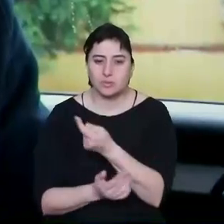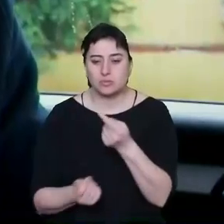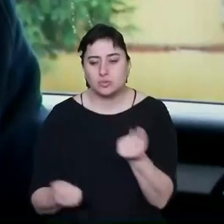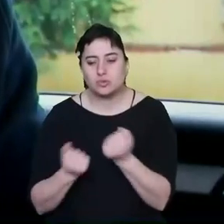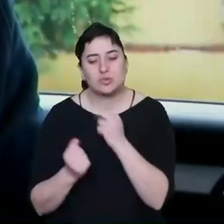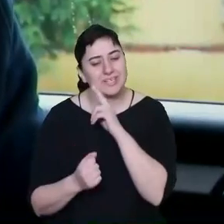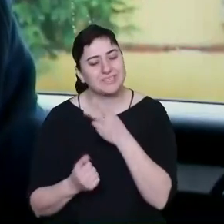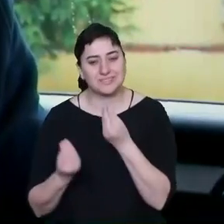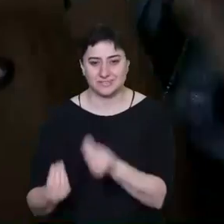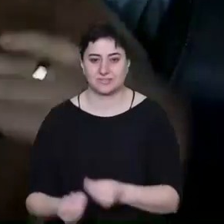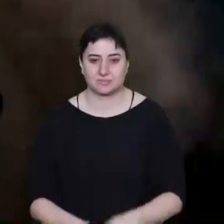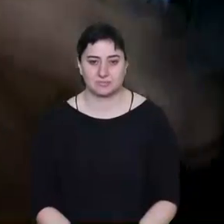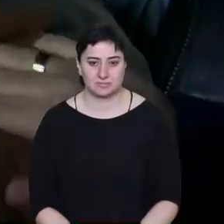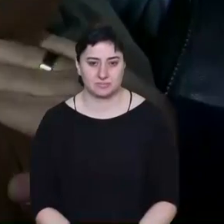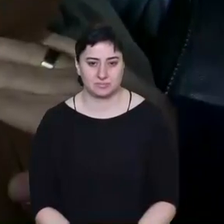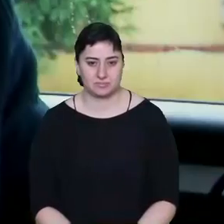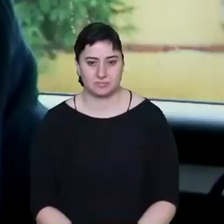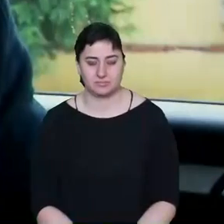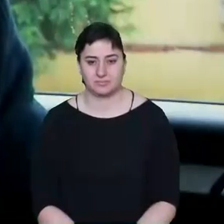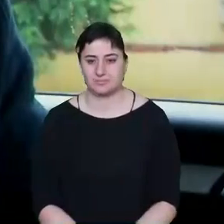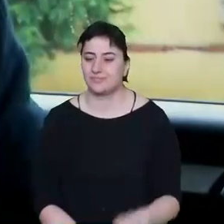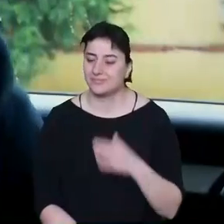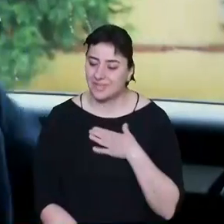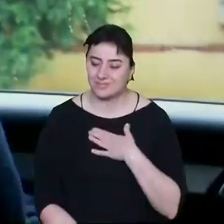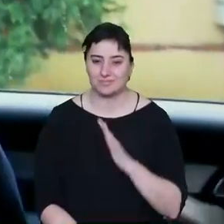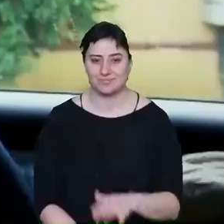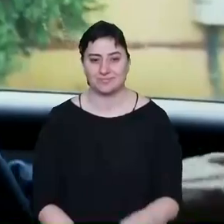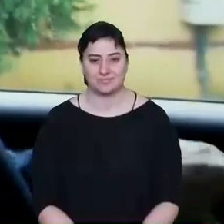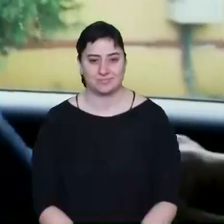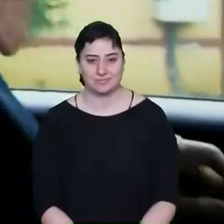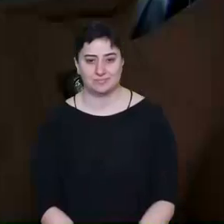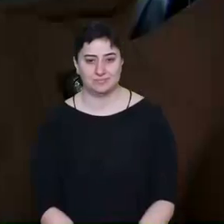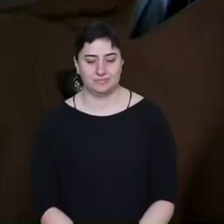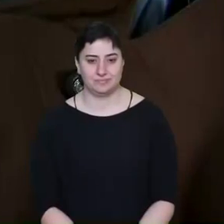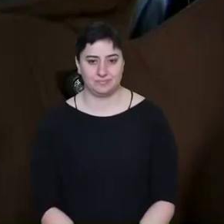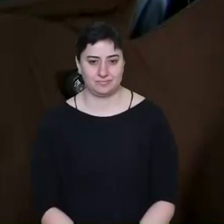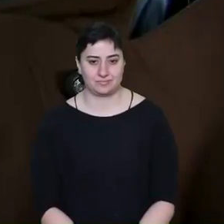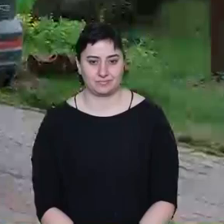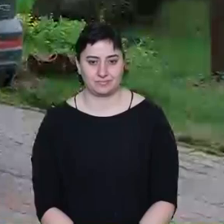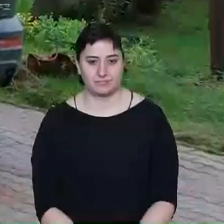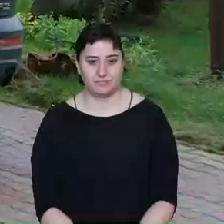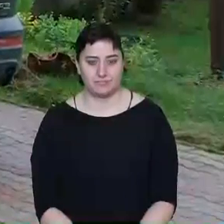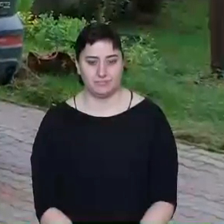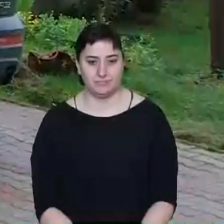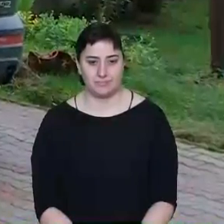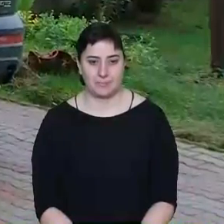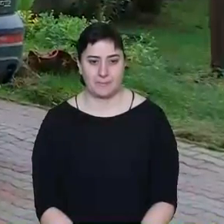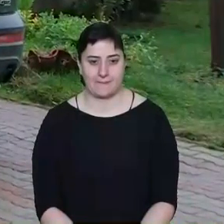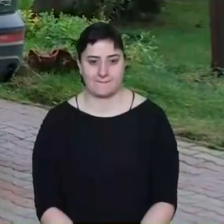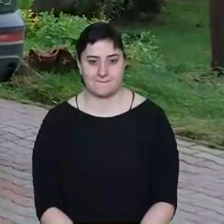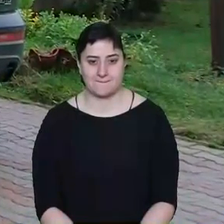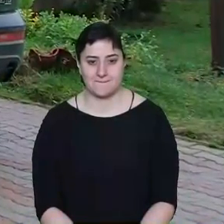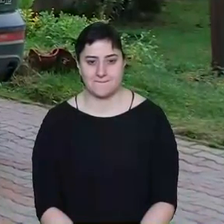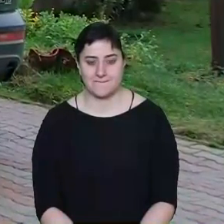burada üşütme olur mu? Kabanı Şükrü'nün üzerine örttü. Canım benim. Beyaz puantiyeli lacivert gömleği, aynı renk ceket ve